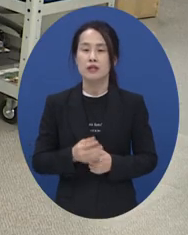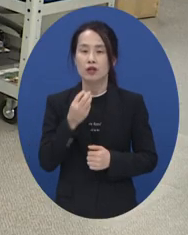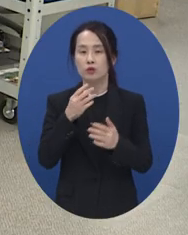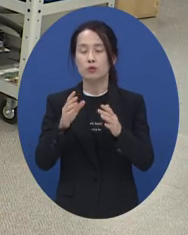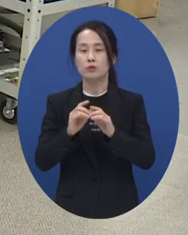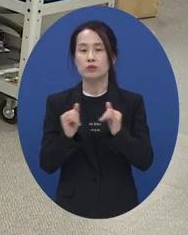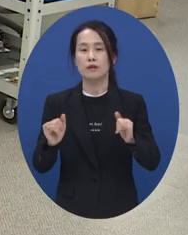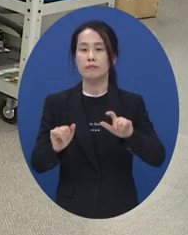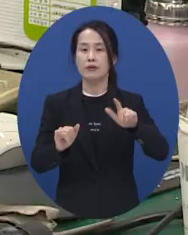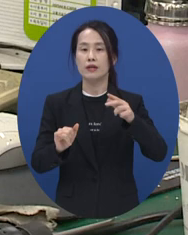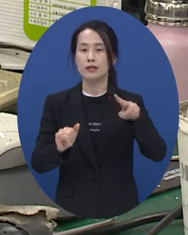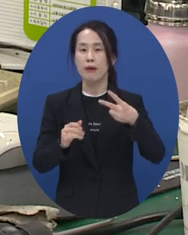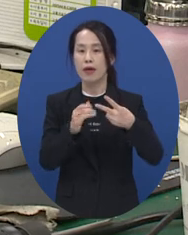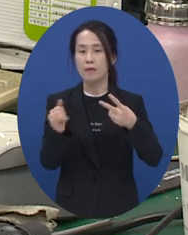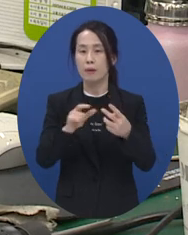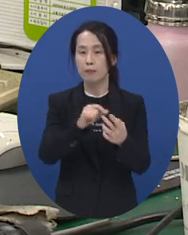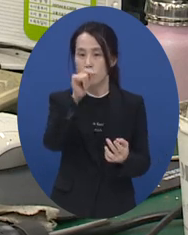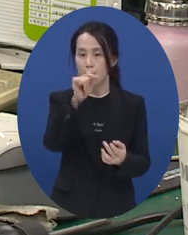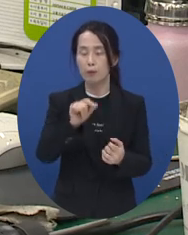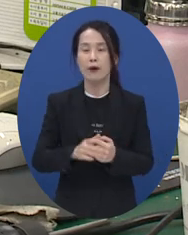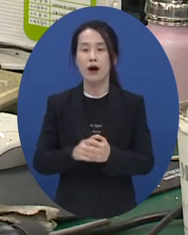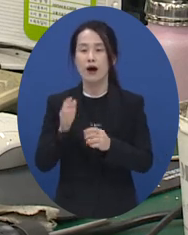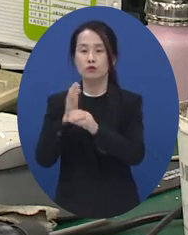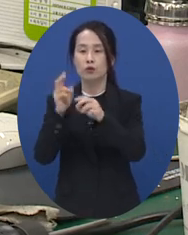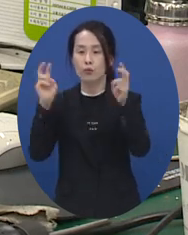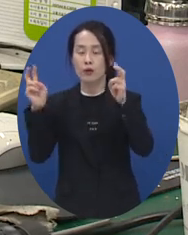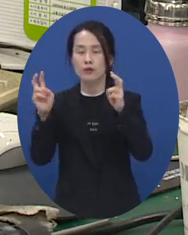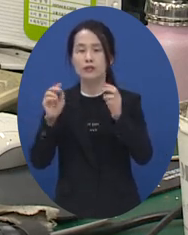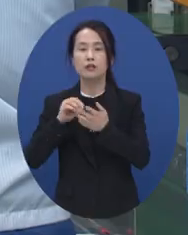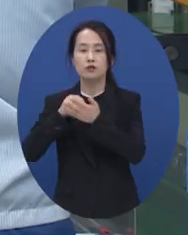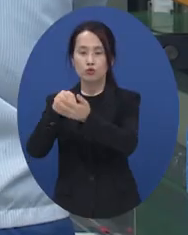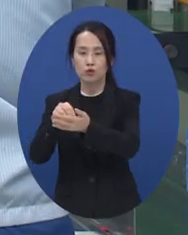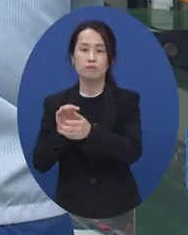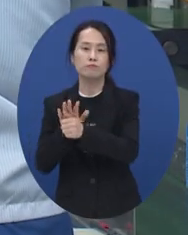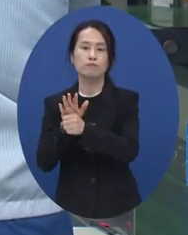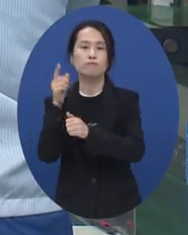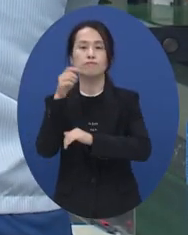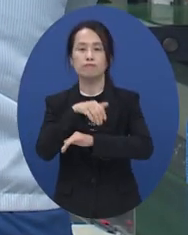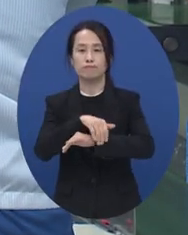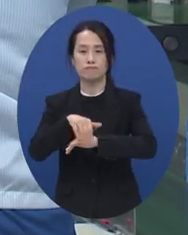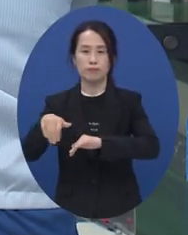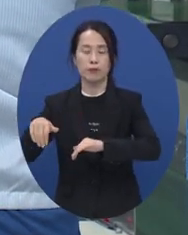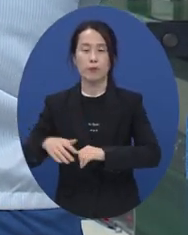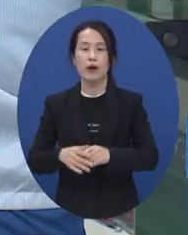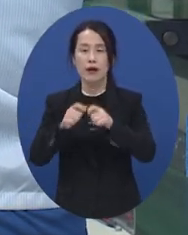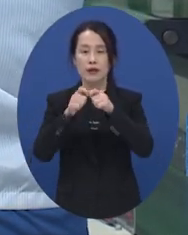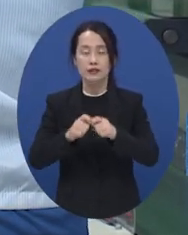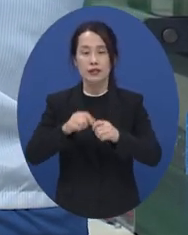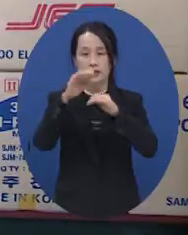세대로 경기도민 200명을 선발해 300인 미만의 중소기업에 취업할 수 있도록 할